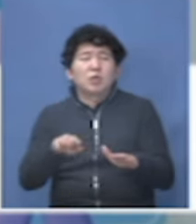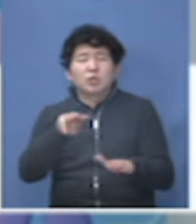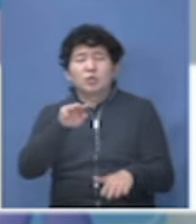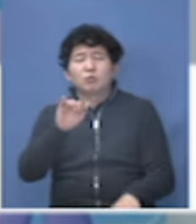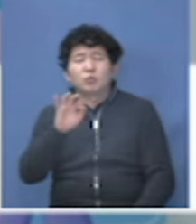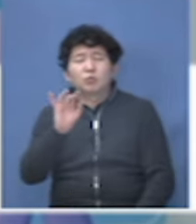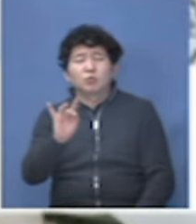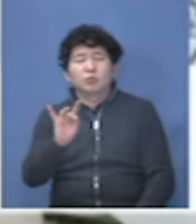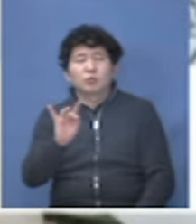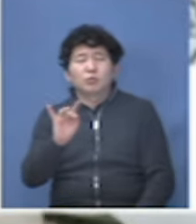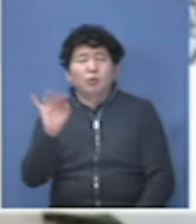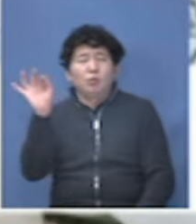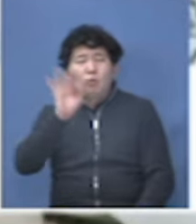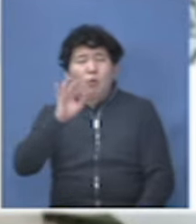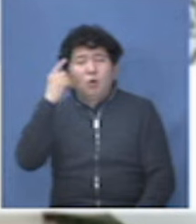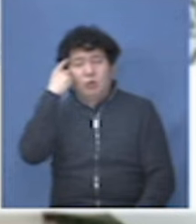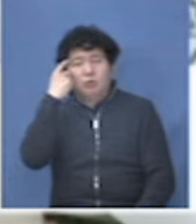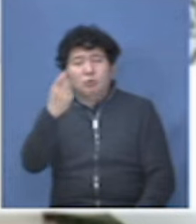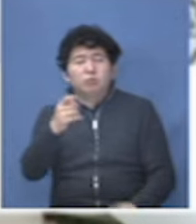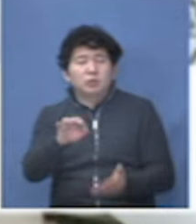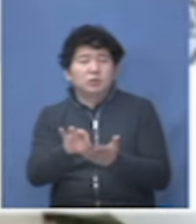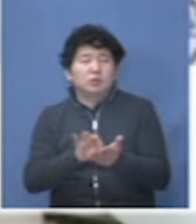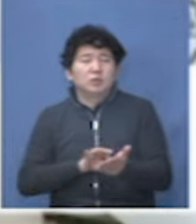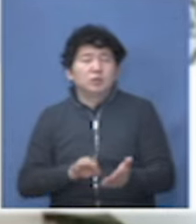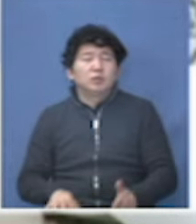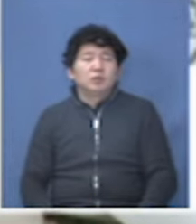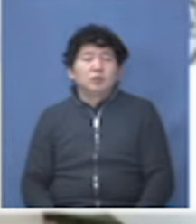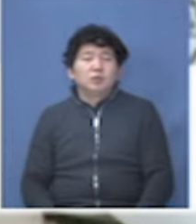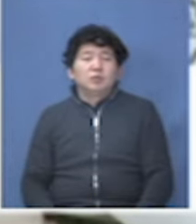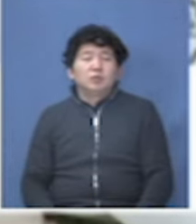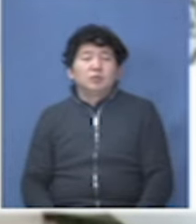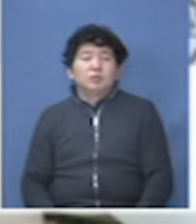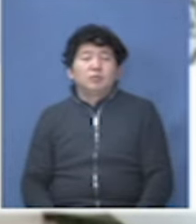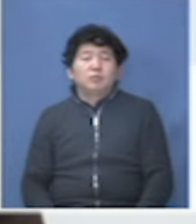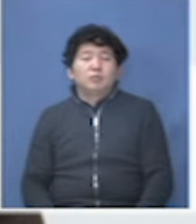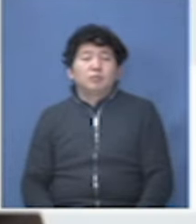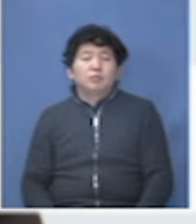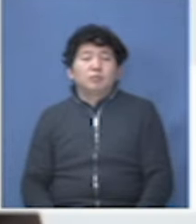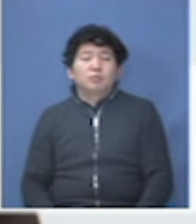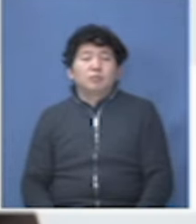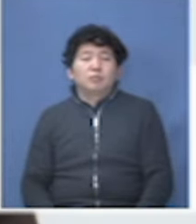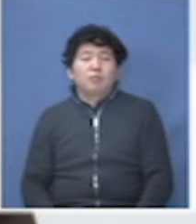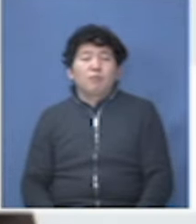Утилизация спецтехникой. Ұсынылған жобаның тиімді екенін шараға қатысушылар растап отыр.